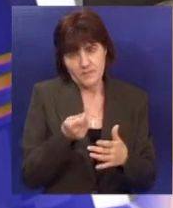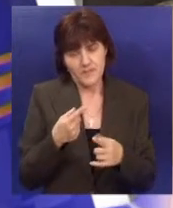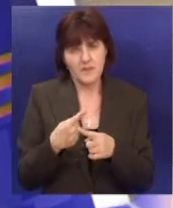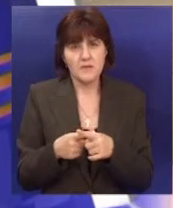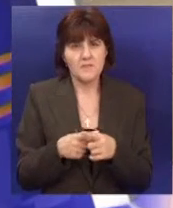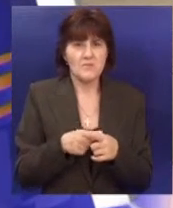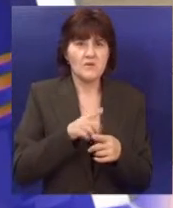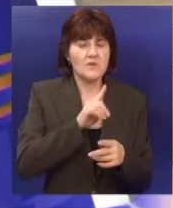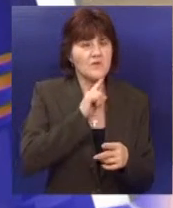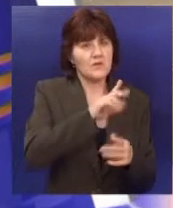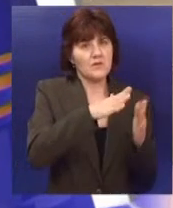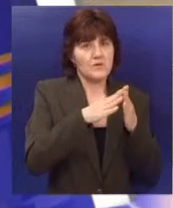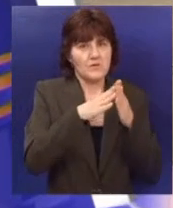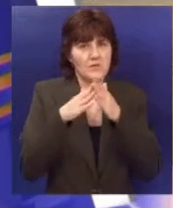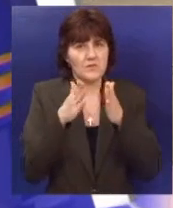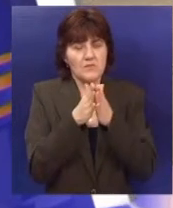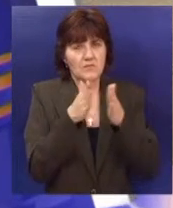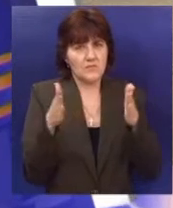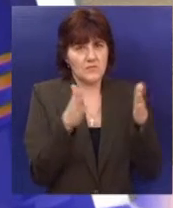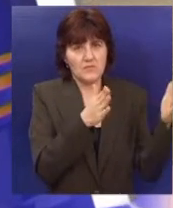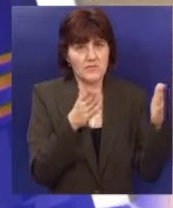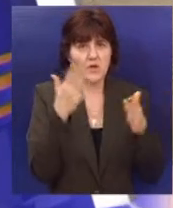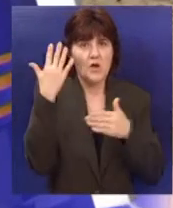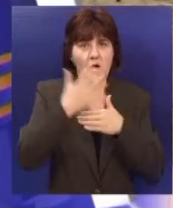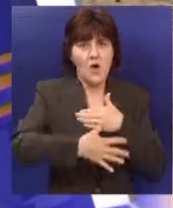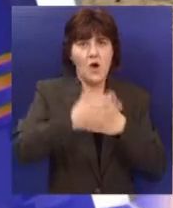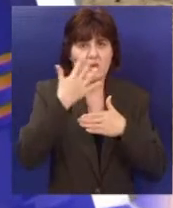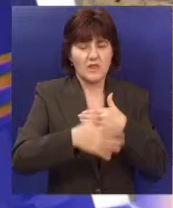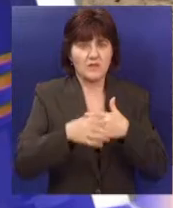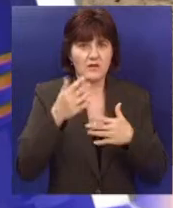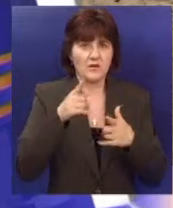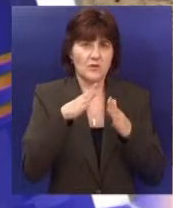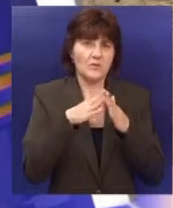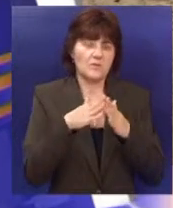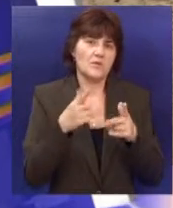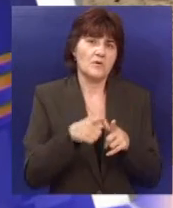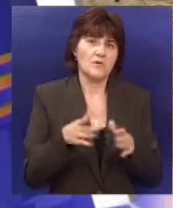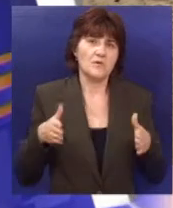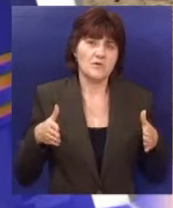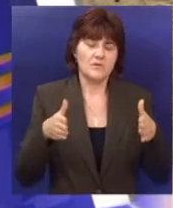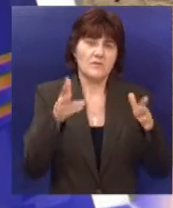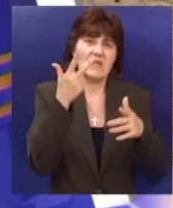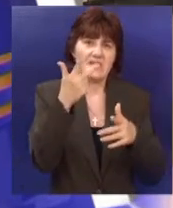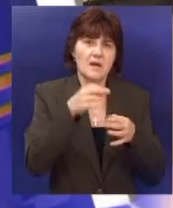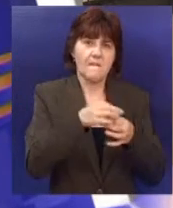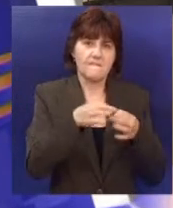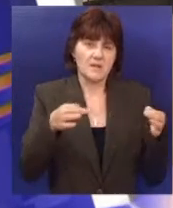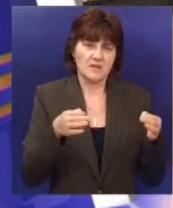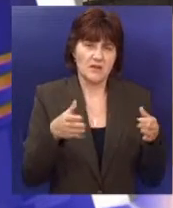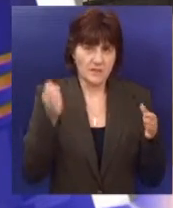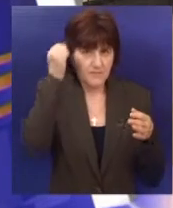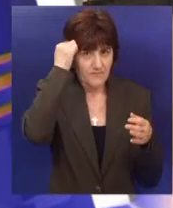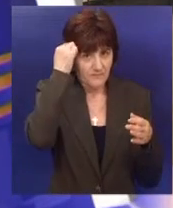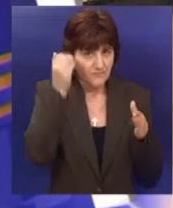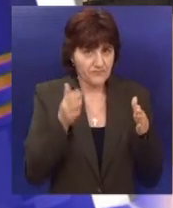regulacijom urede ulicu bez rušenja ograda i da u takvim uslovima ulica dobije asfalt širine minimum 3 metra. U tom